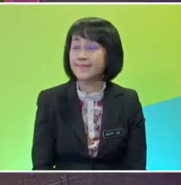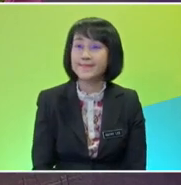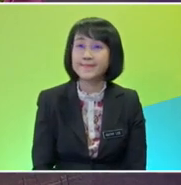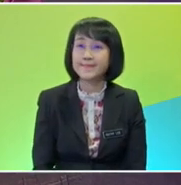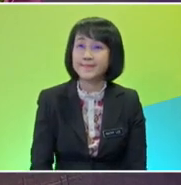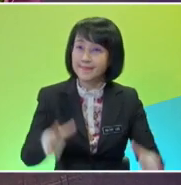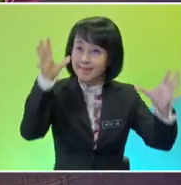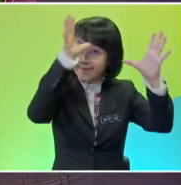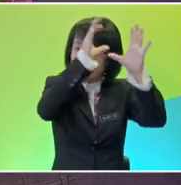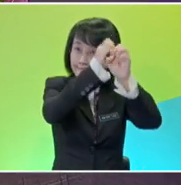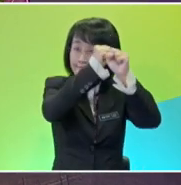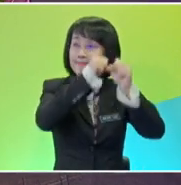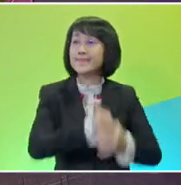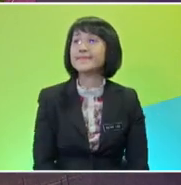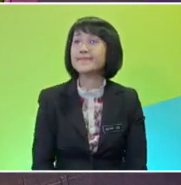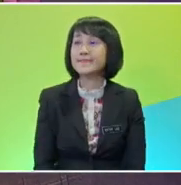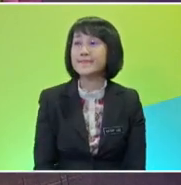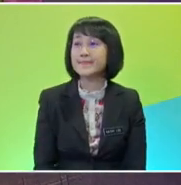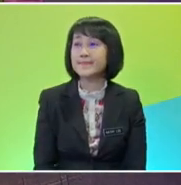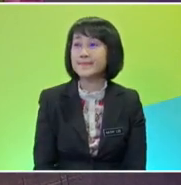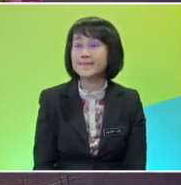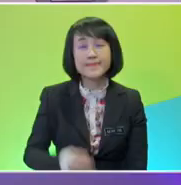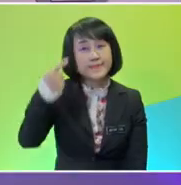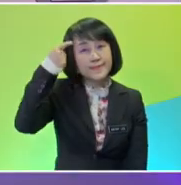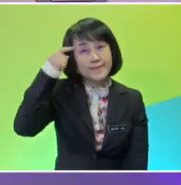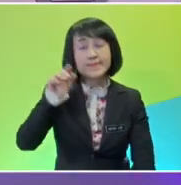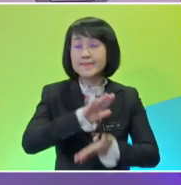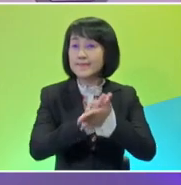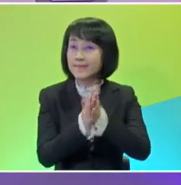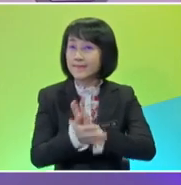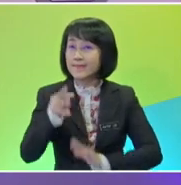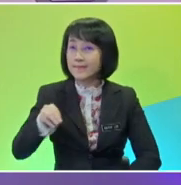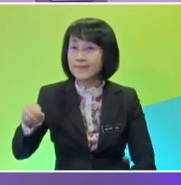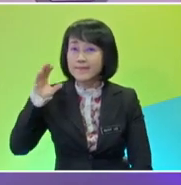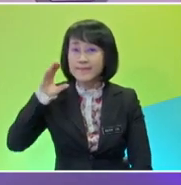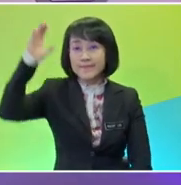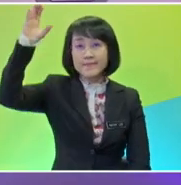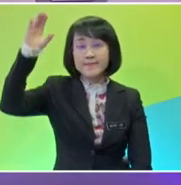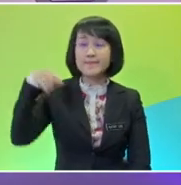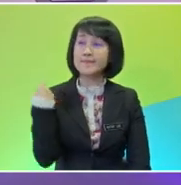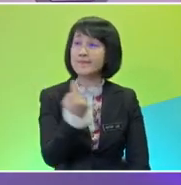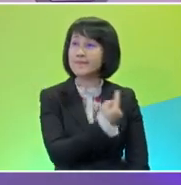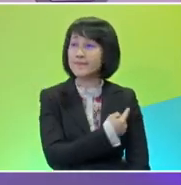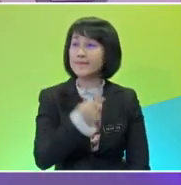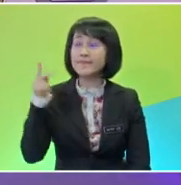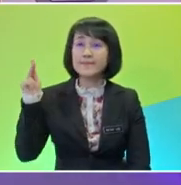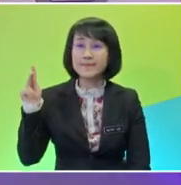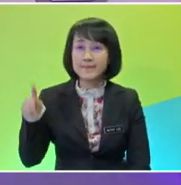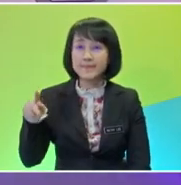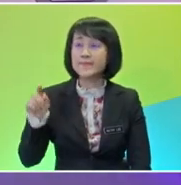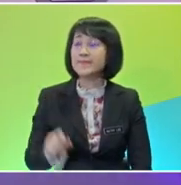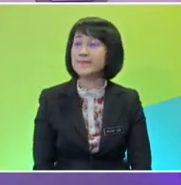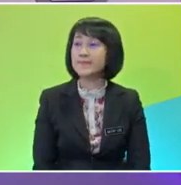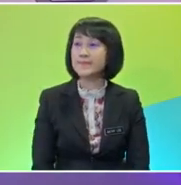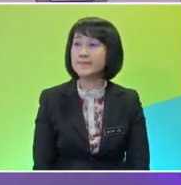kesimpulannya untuk menjadi murid yang cemerlang kita perlu menjadikan nilai